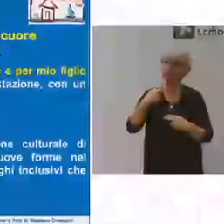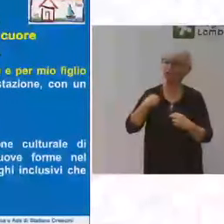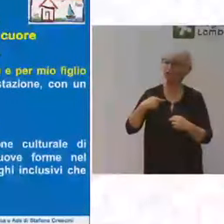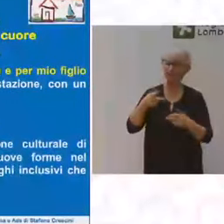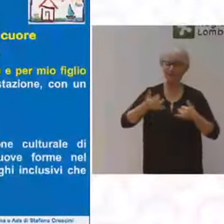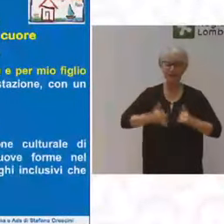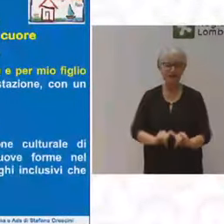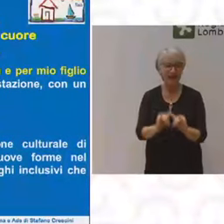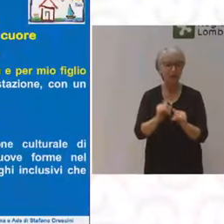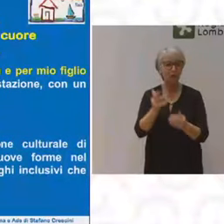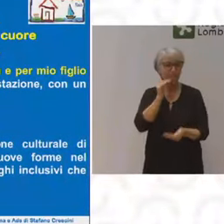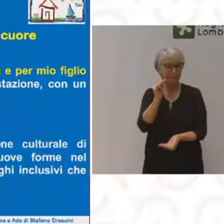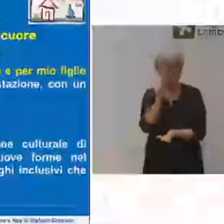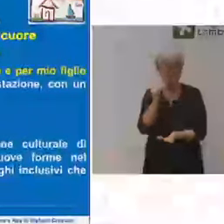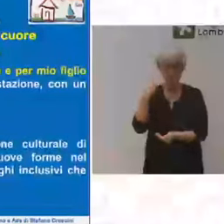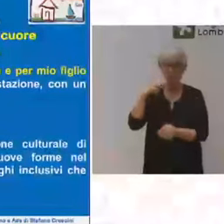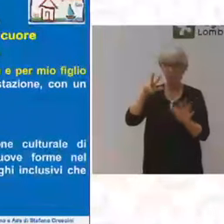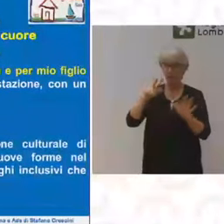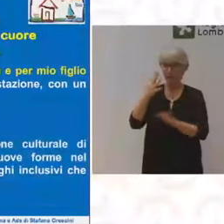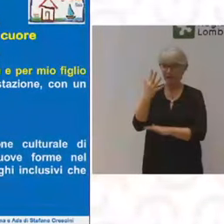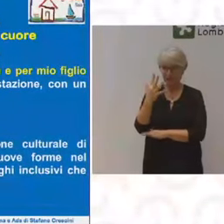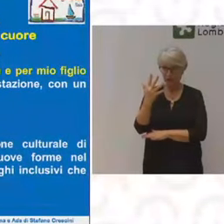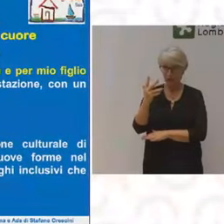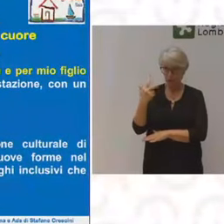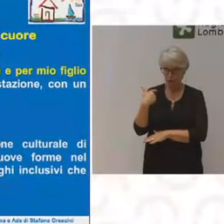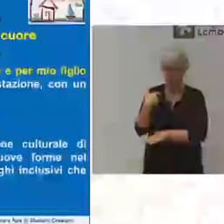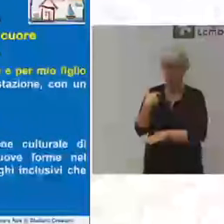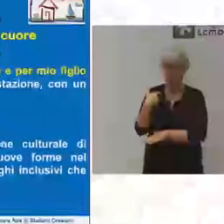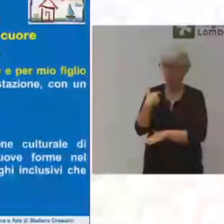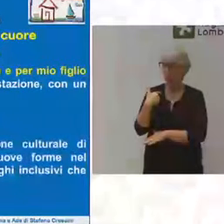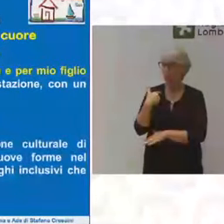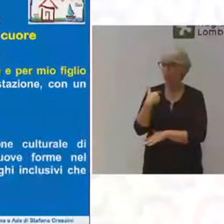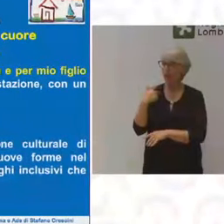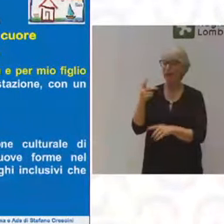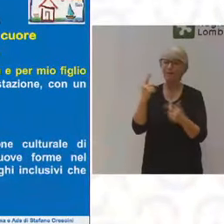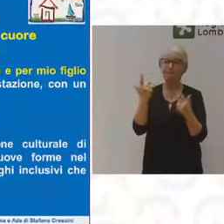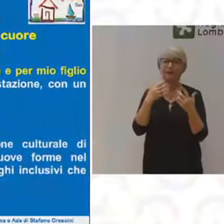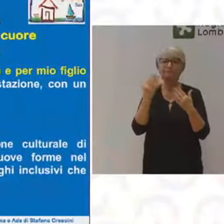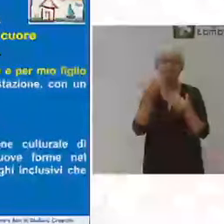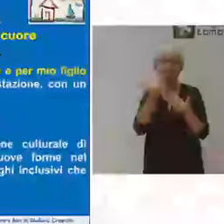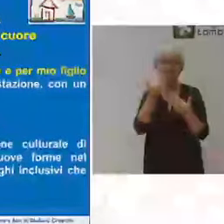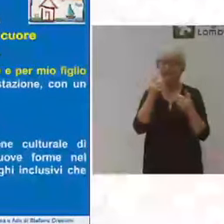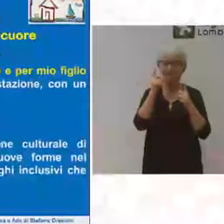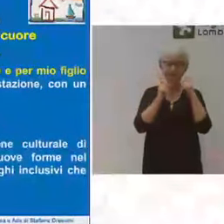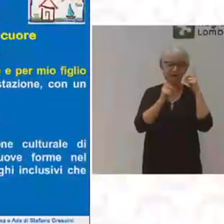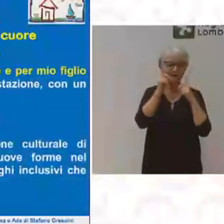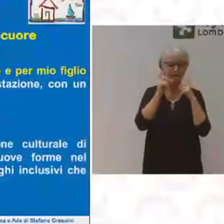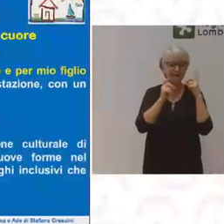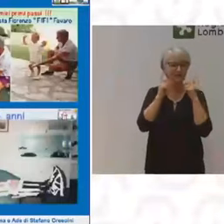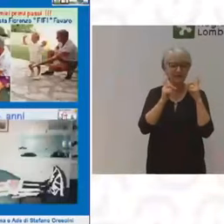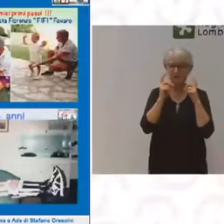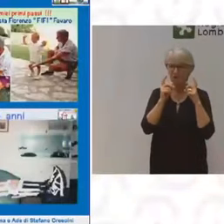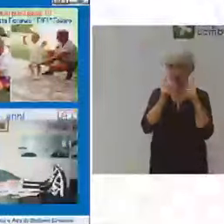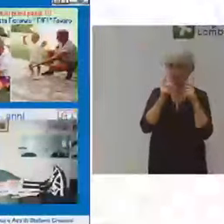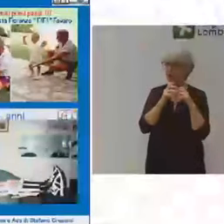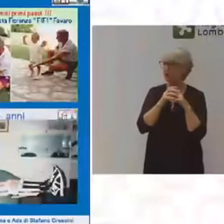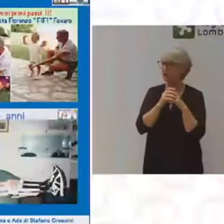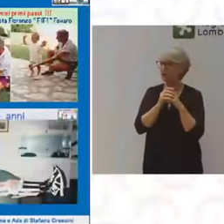prematuro nell'85, e per questo viene definita l'essenza di un'espressione culturale di empowerment familiare e